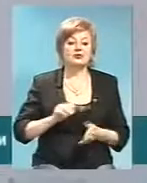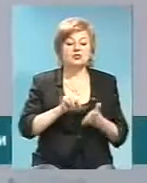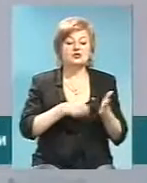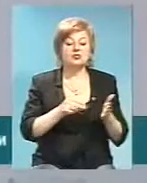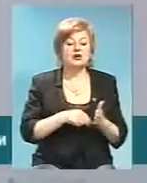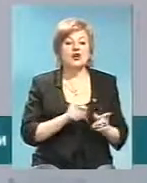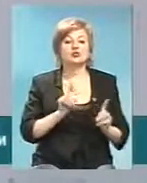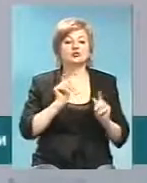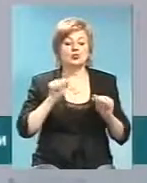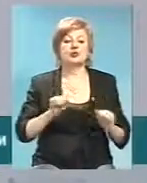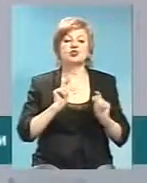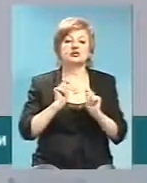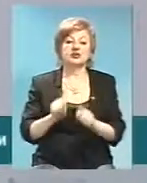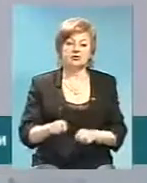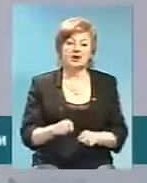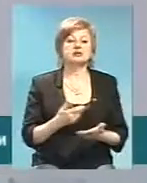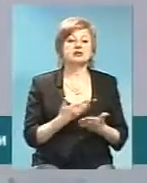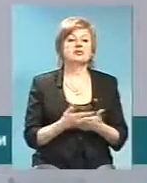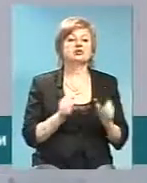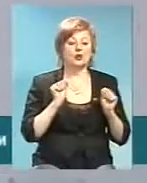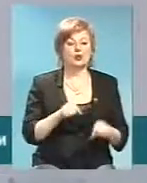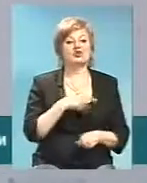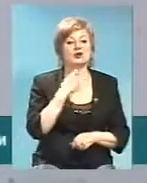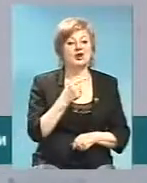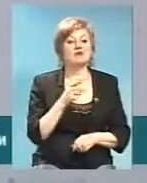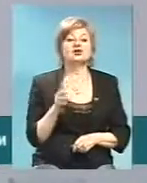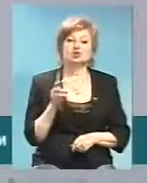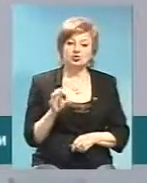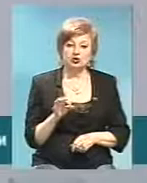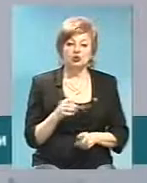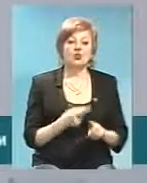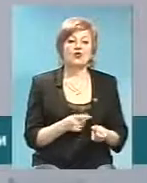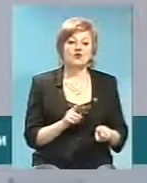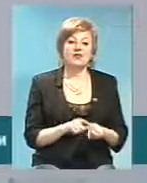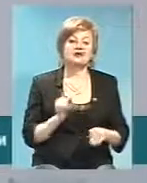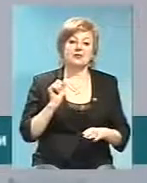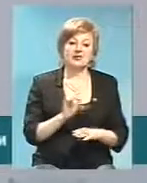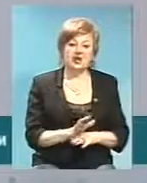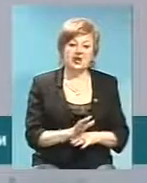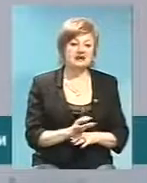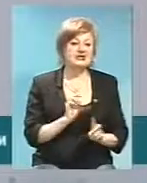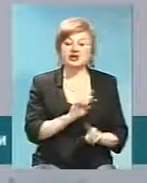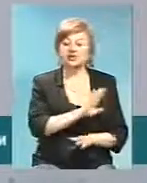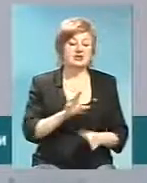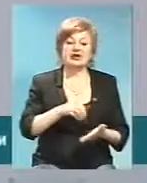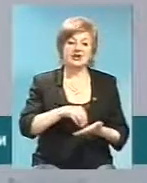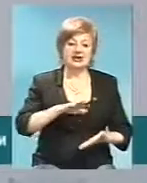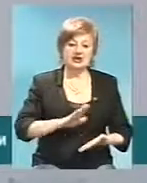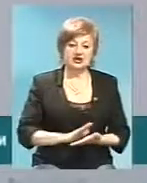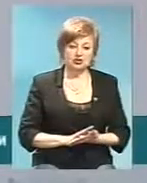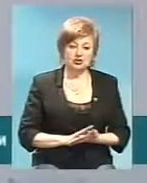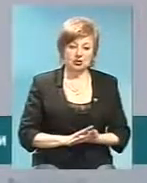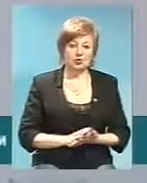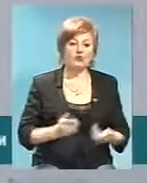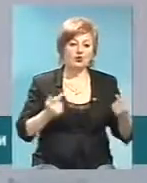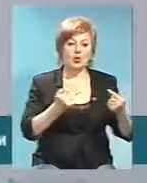може надати громадянин, тоді ми можемо говорити. Але у цьому ж наказі, який ще не зареєстрований